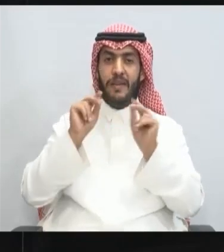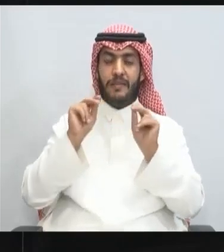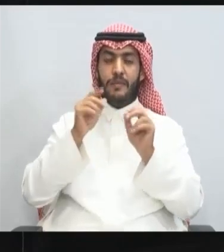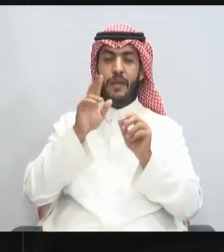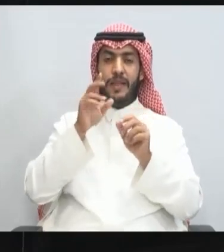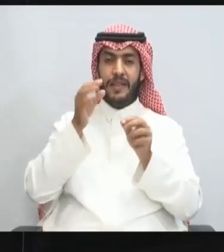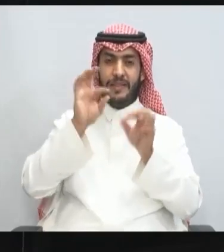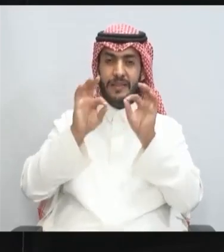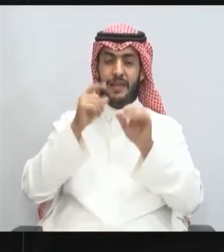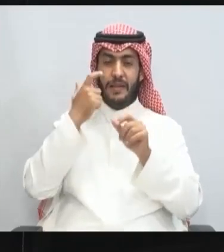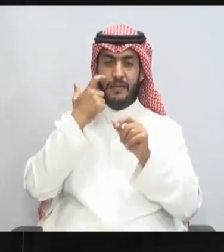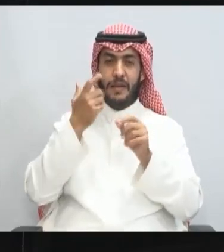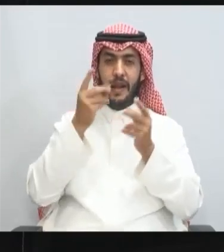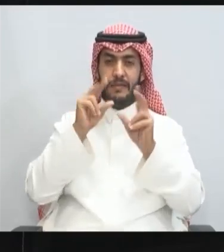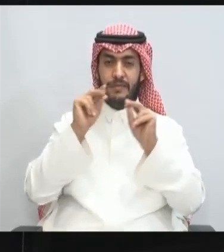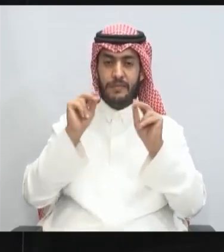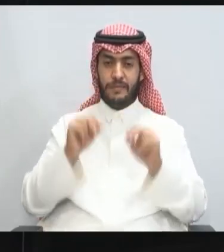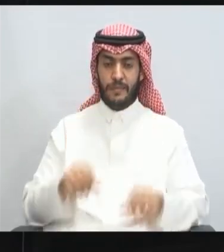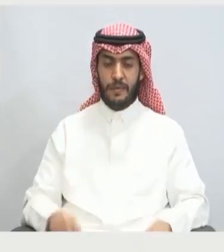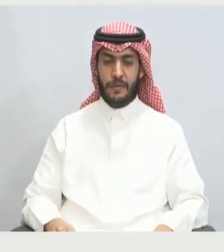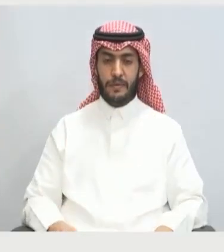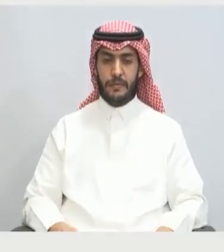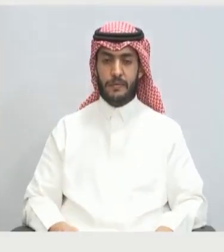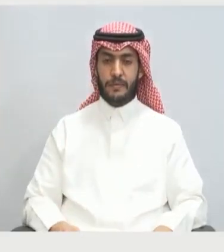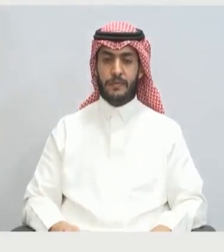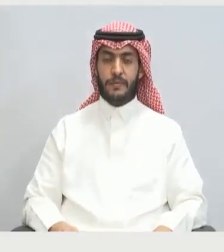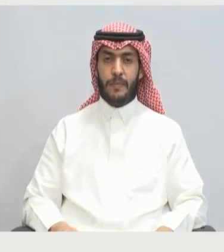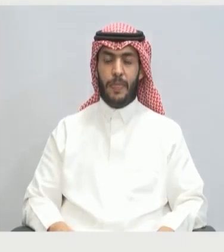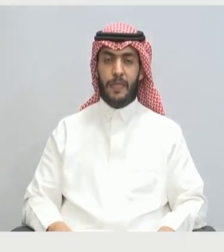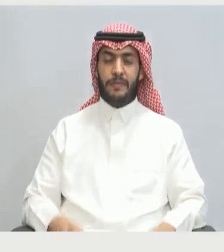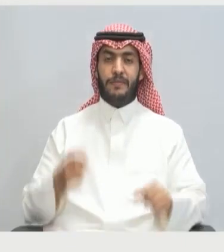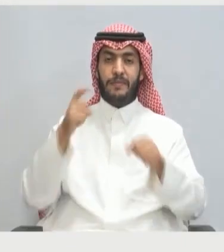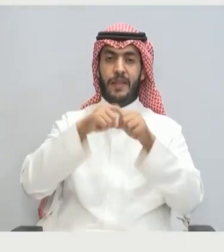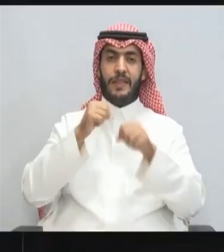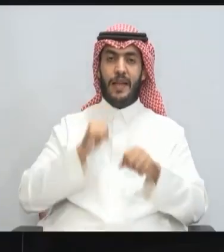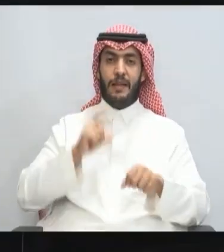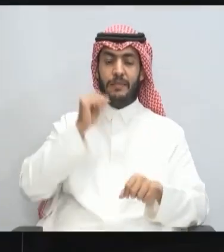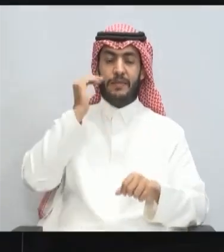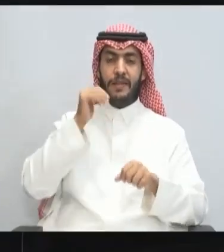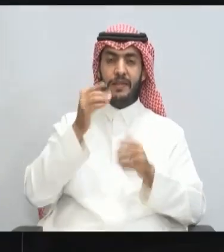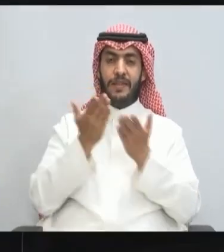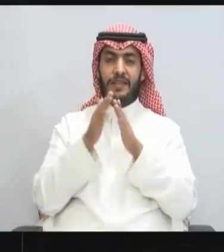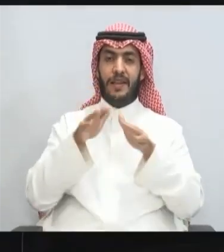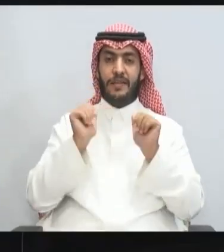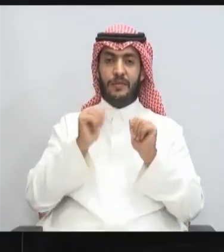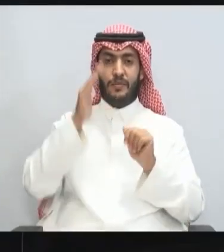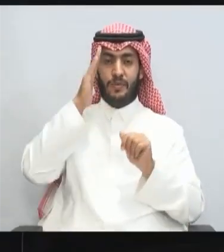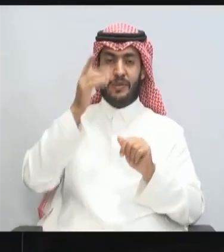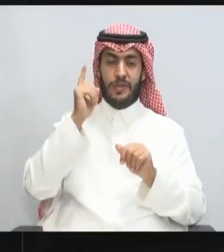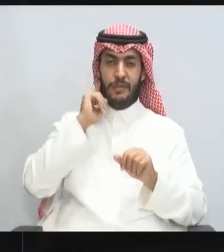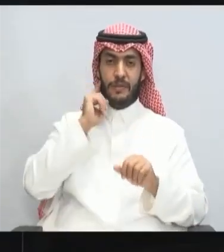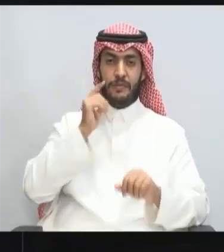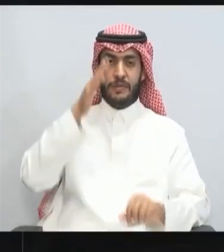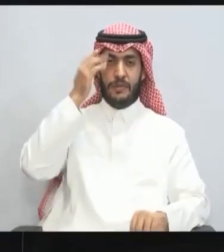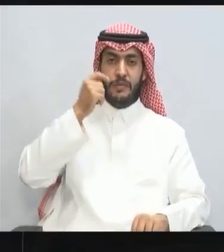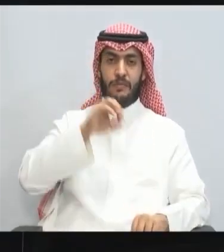والتركيز ننتبه ان يكون بنفس الدقه الى هنا طلابي نصل الى نهايه درسنا لهذا اليوم شكرا لكم لحسن